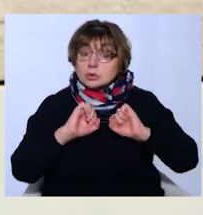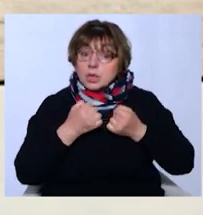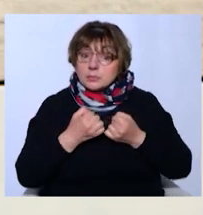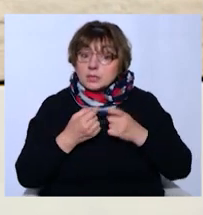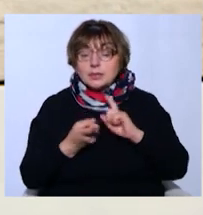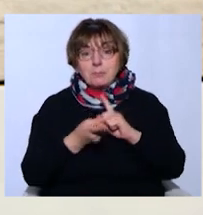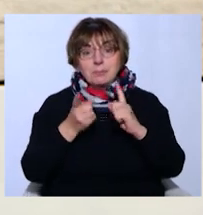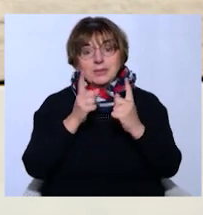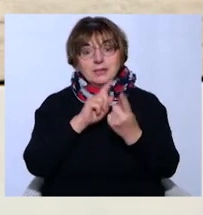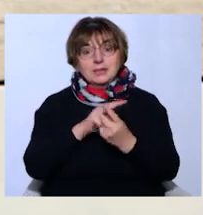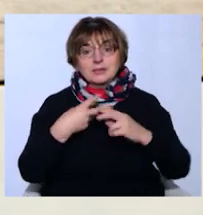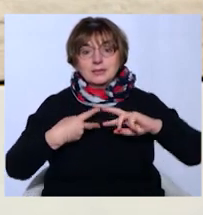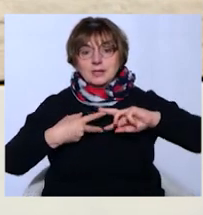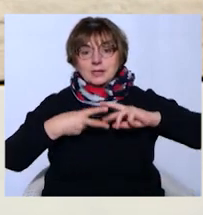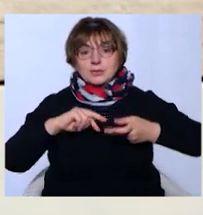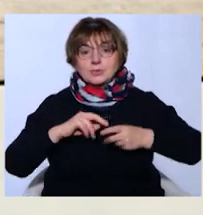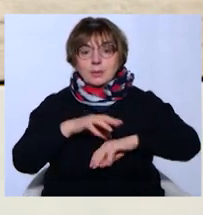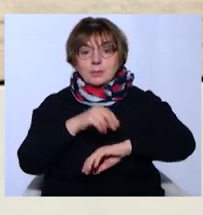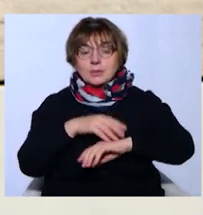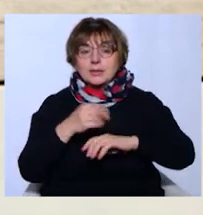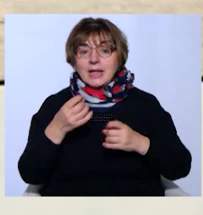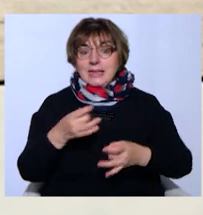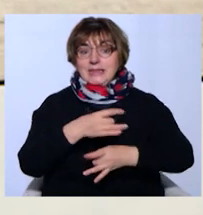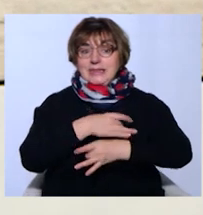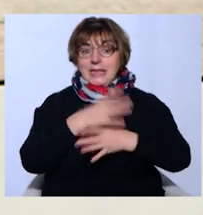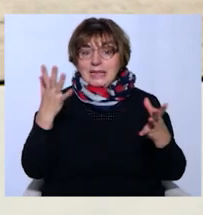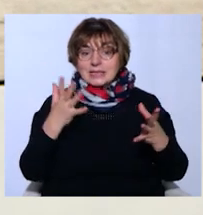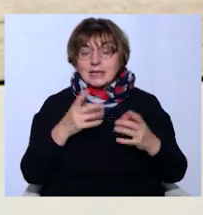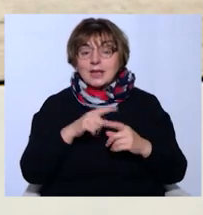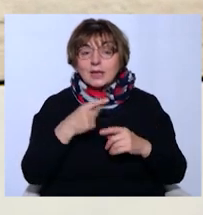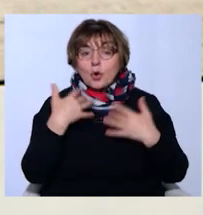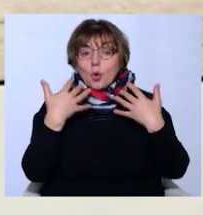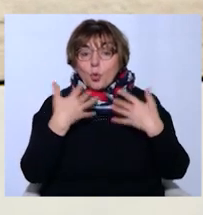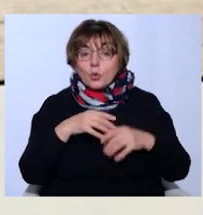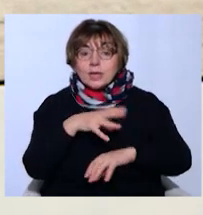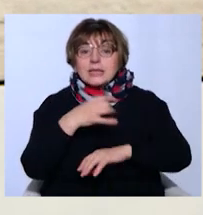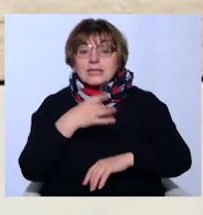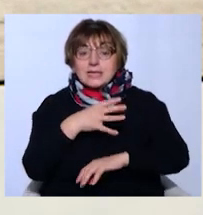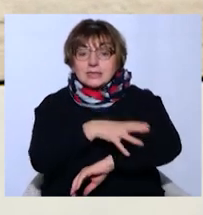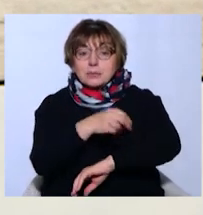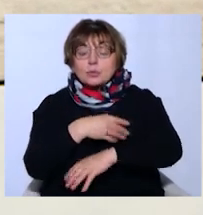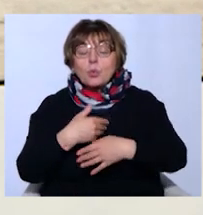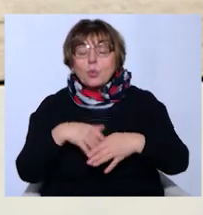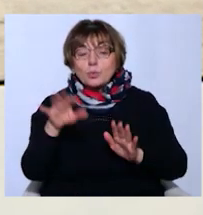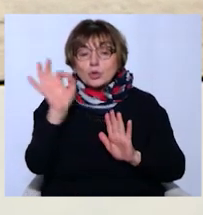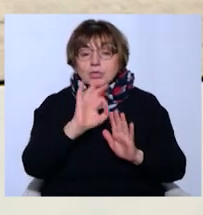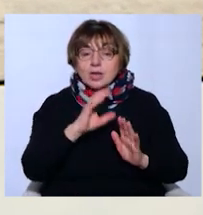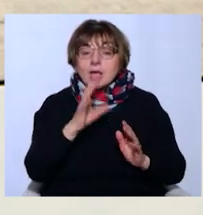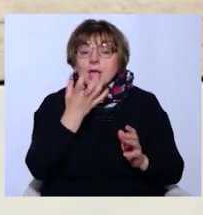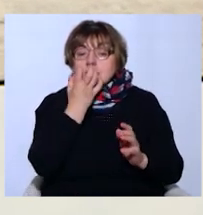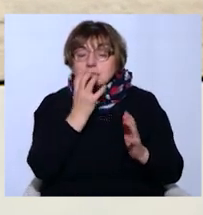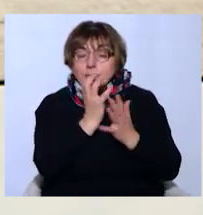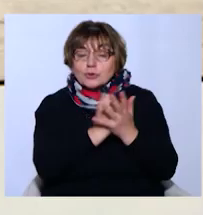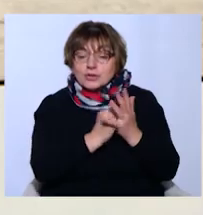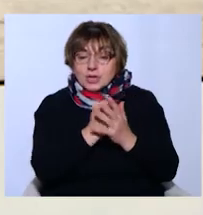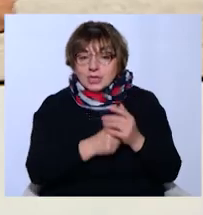თეთრი ბეწვი აქვს მას და ძნელად შესამჩნევია თოლზე და თეთრი ბეწვი შედარებით უფრო ხშირია, რათა სითბოც შეინარჩუნოს